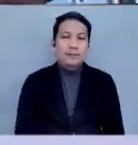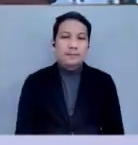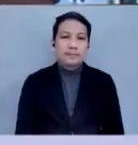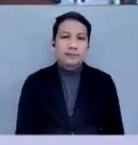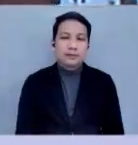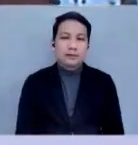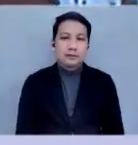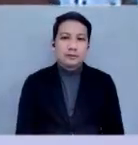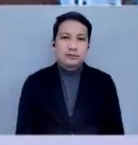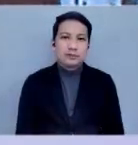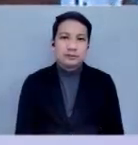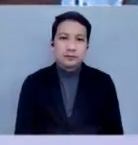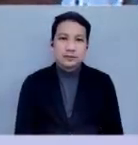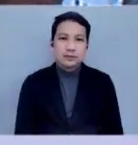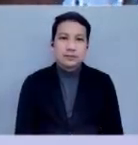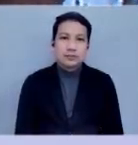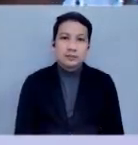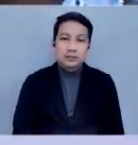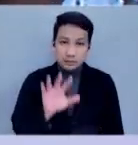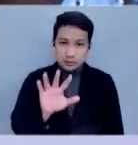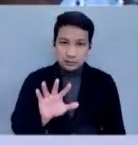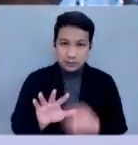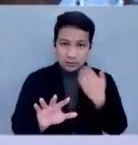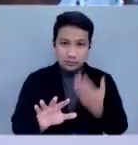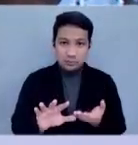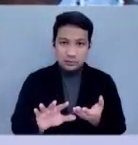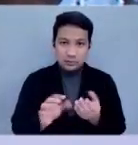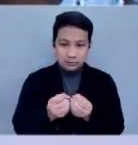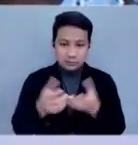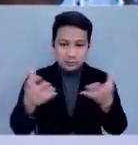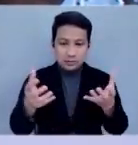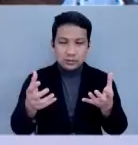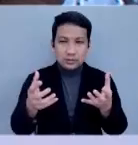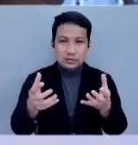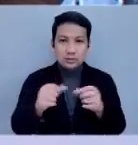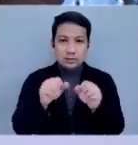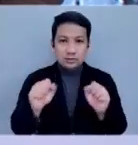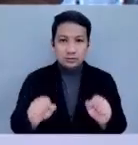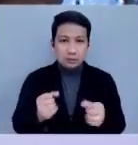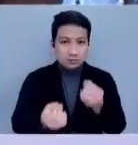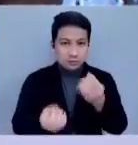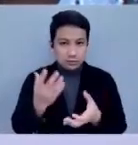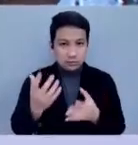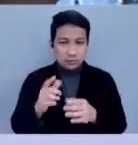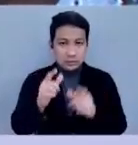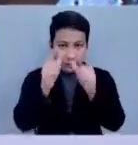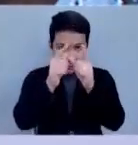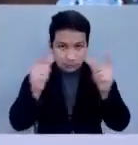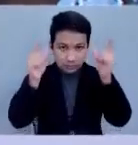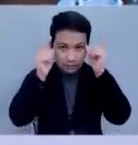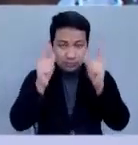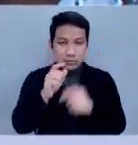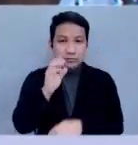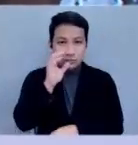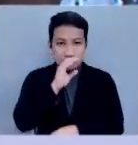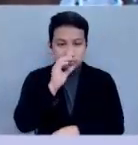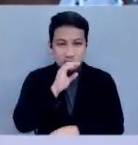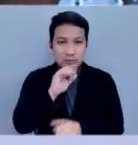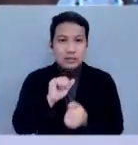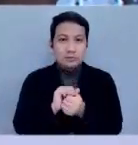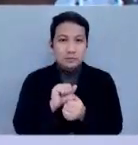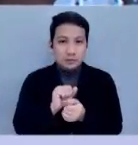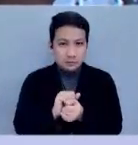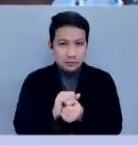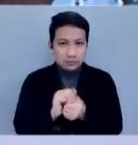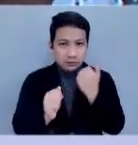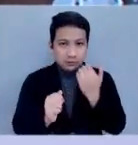Hindi bababa sa 5 ang patay sa pagsabog sa isang bodega ng mga paputok sa Lapu-Lapu City, Cebu. Kabilang sa mga nasawi ang